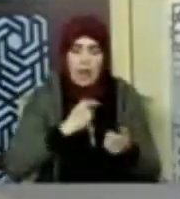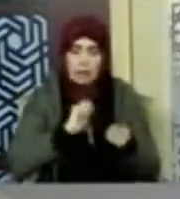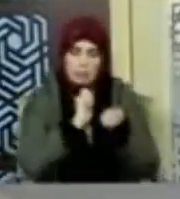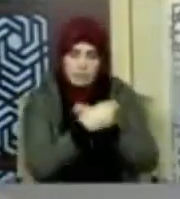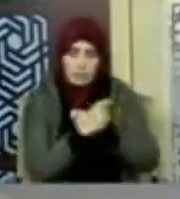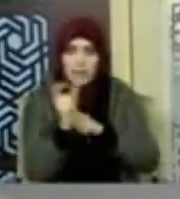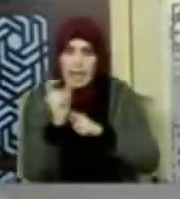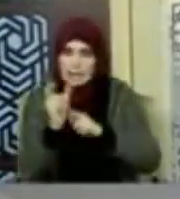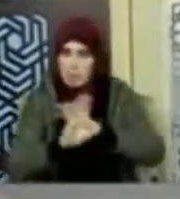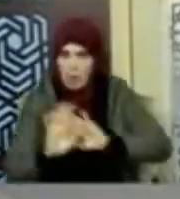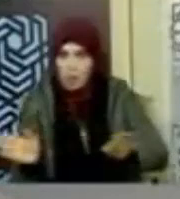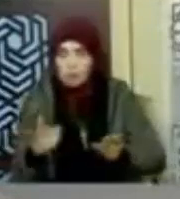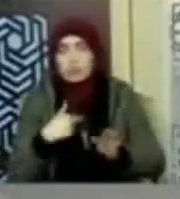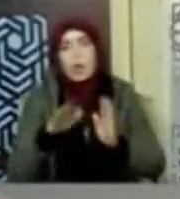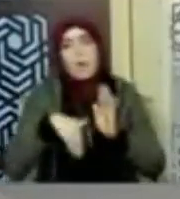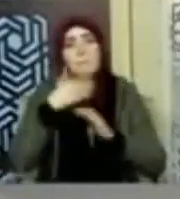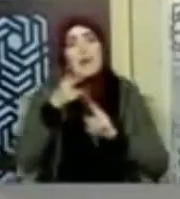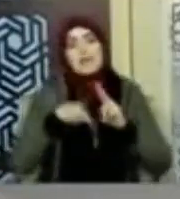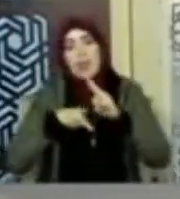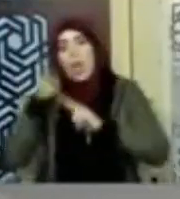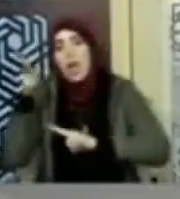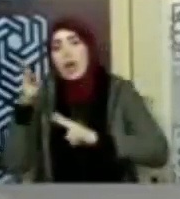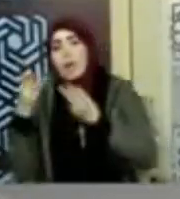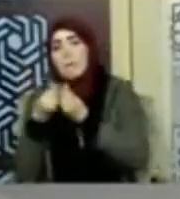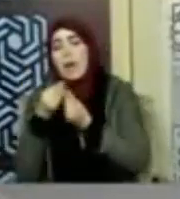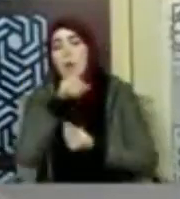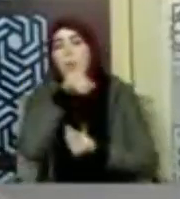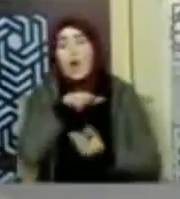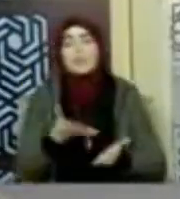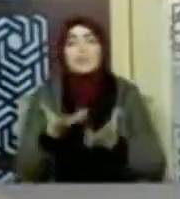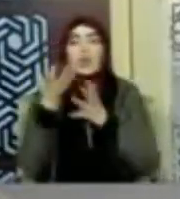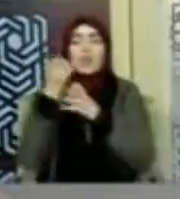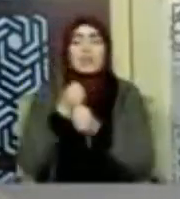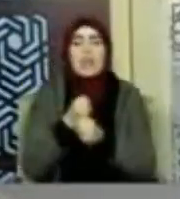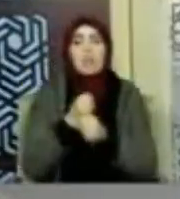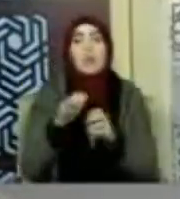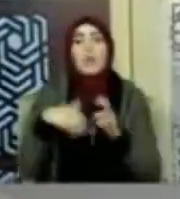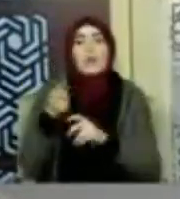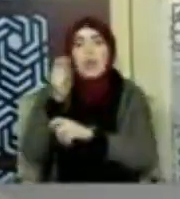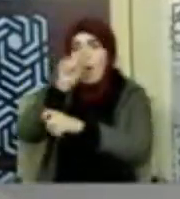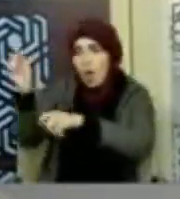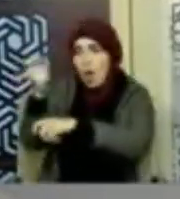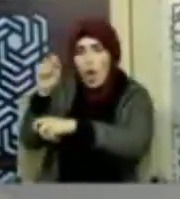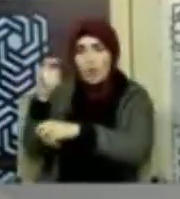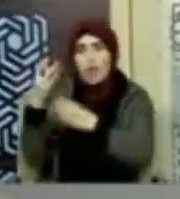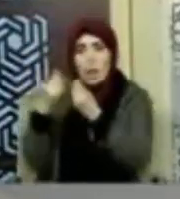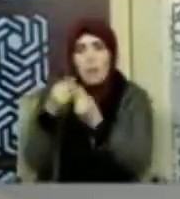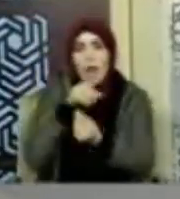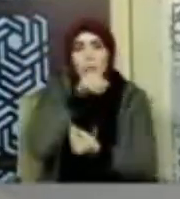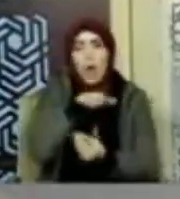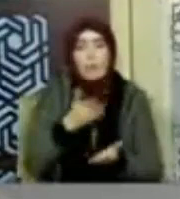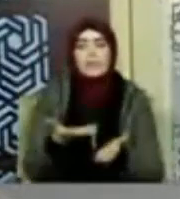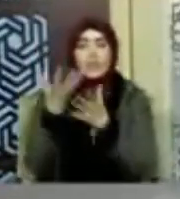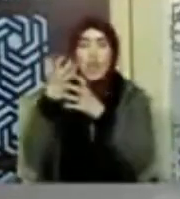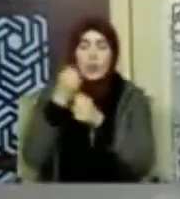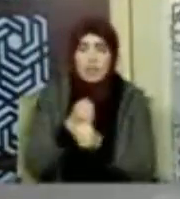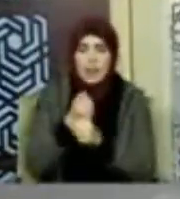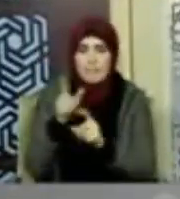ثم هاجر، ثم قاتل إلى جانب سيدنا رسول الله صلى الله عليه